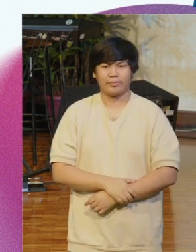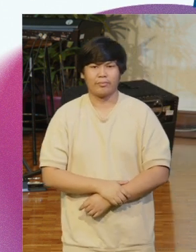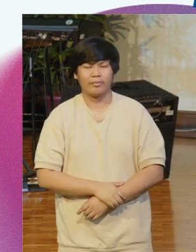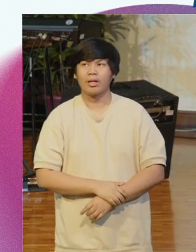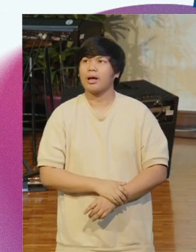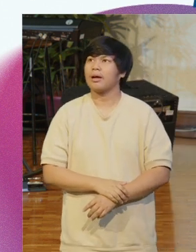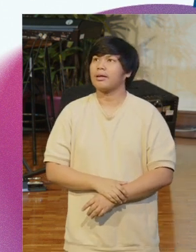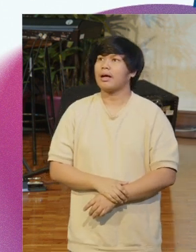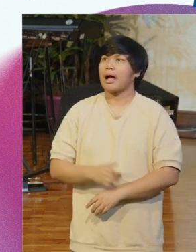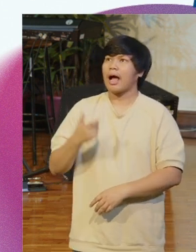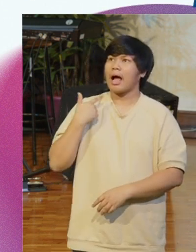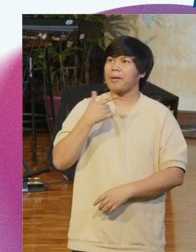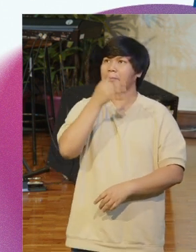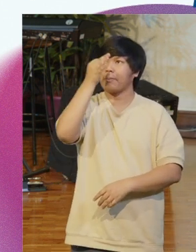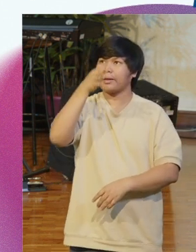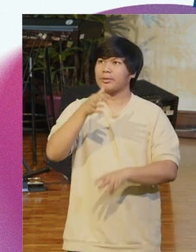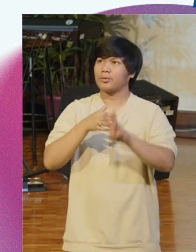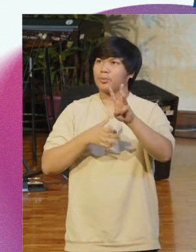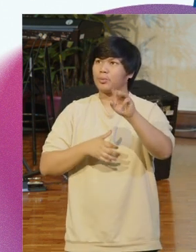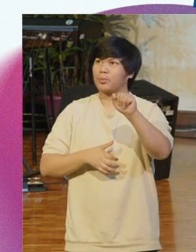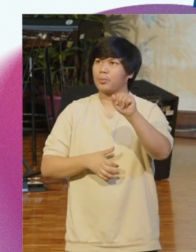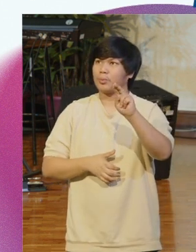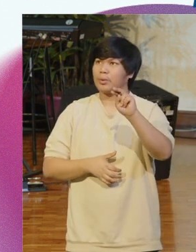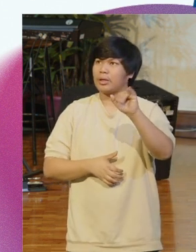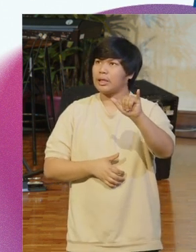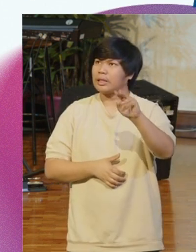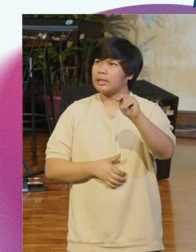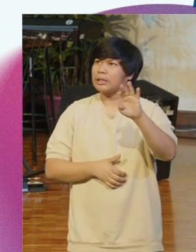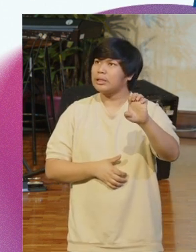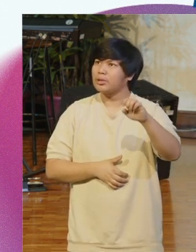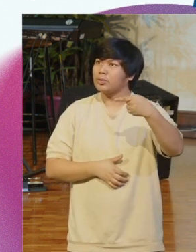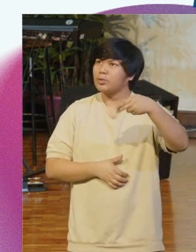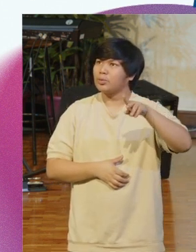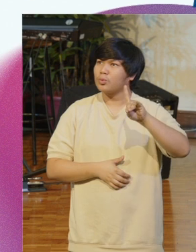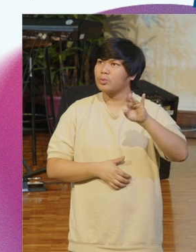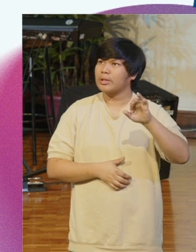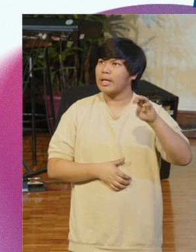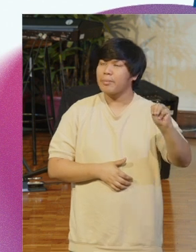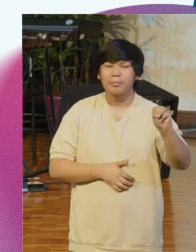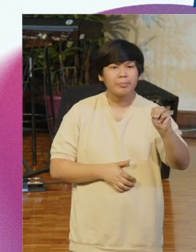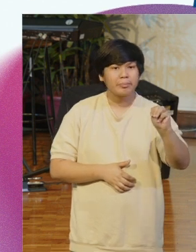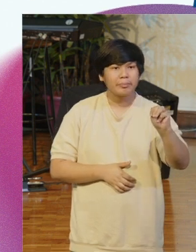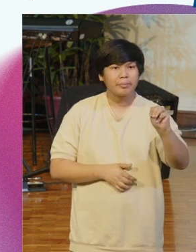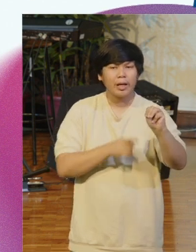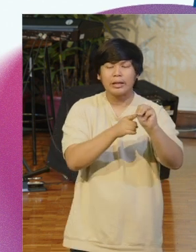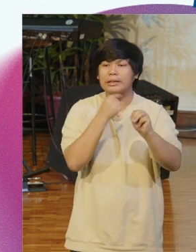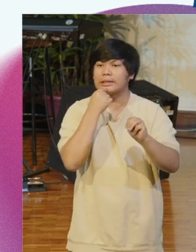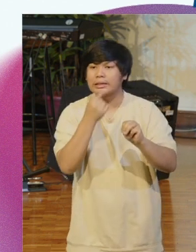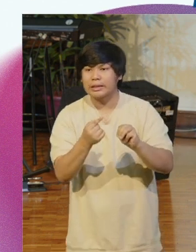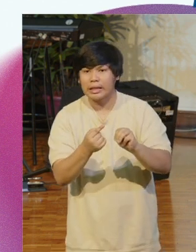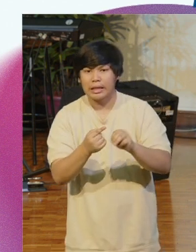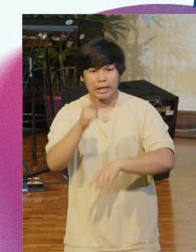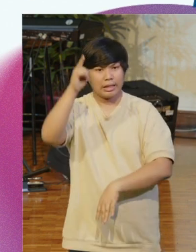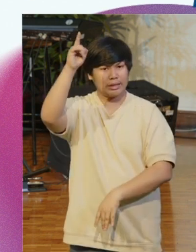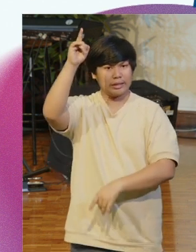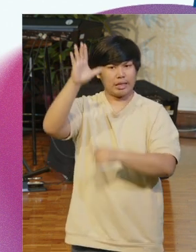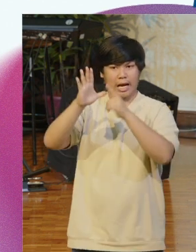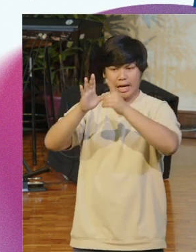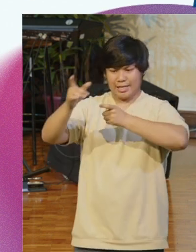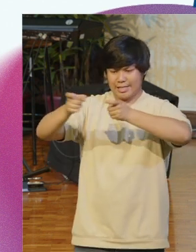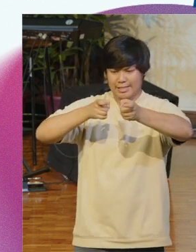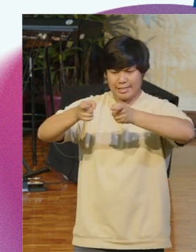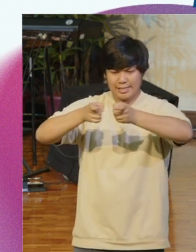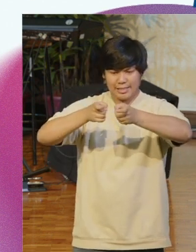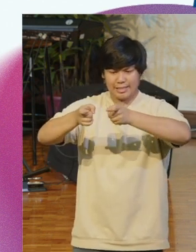Dr. Wayne Grudem, ang siyang kumatha ng systematic theology. Ang sabi niya doon, God's